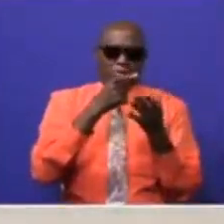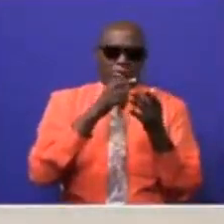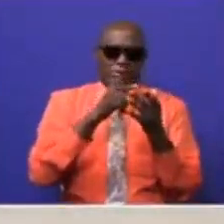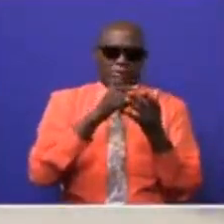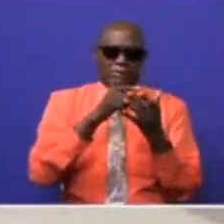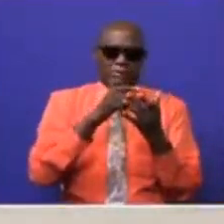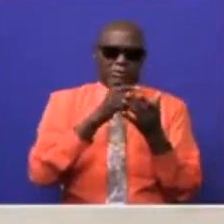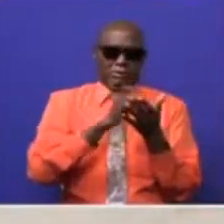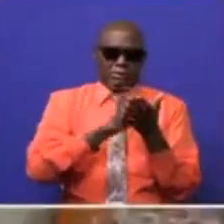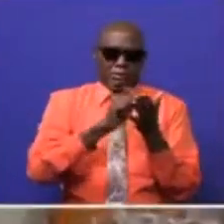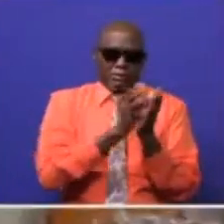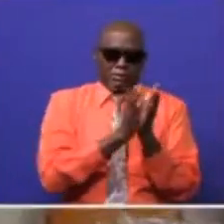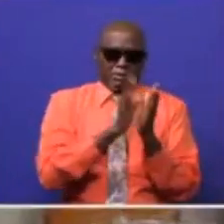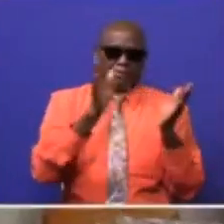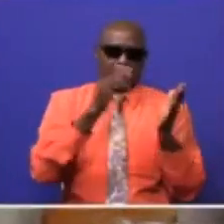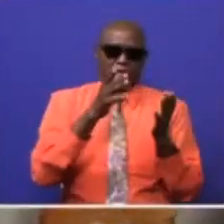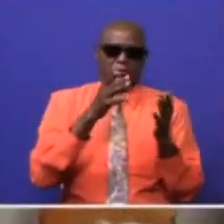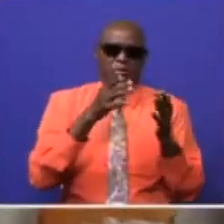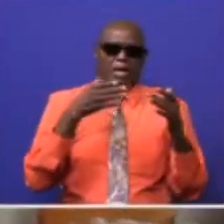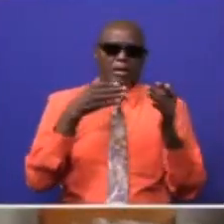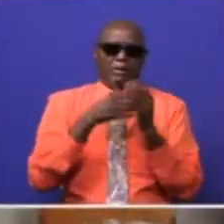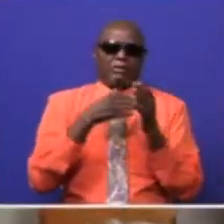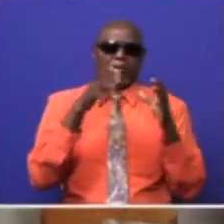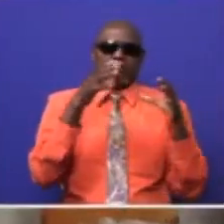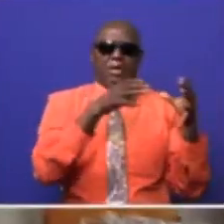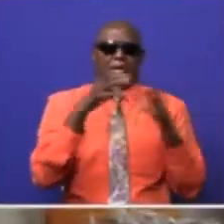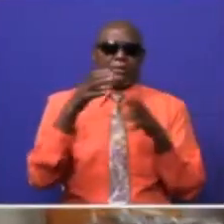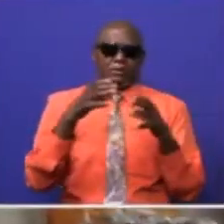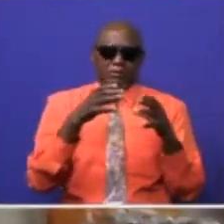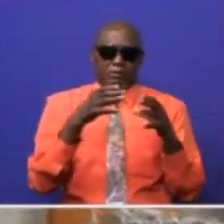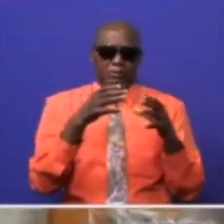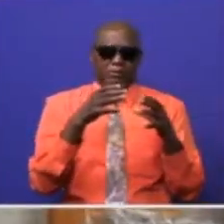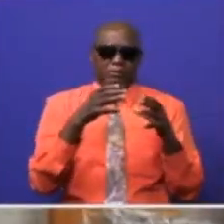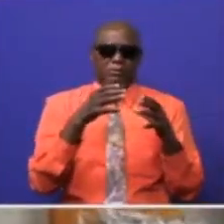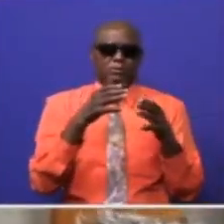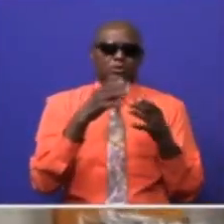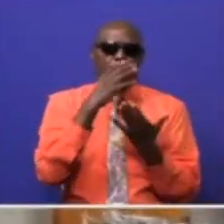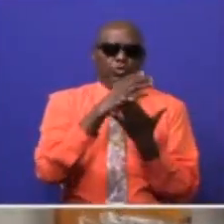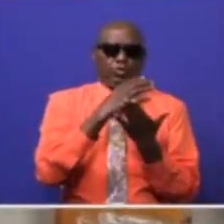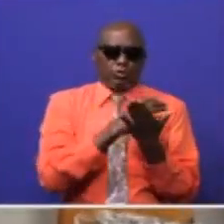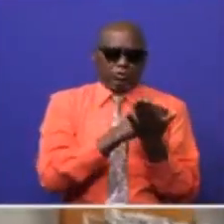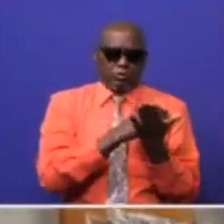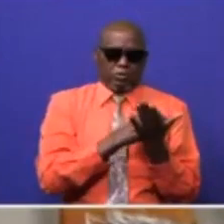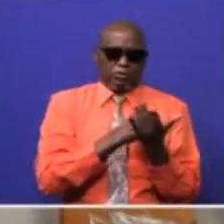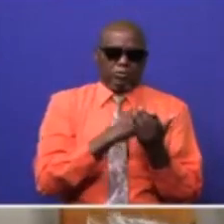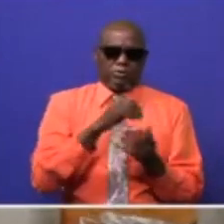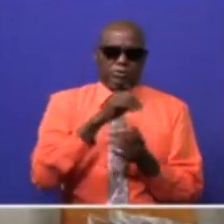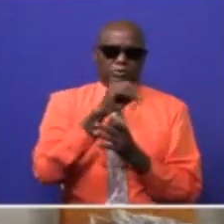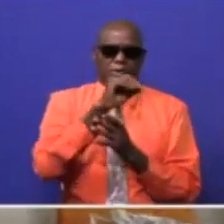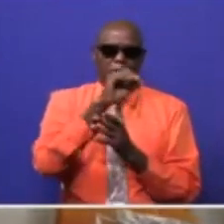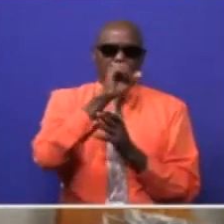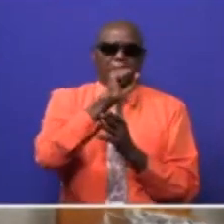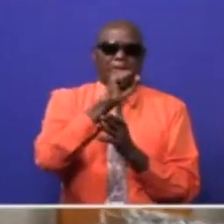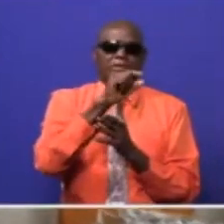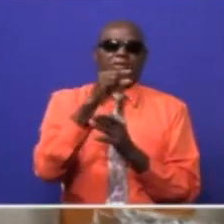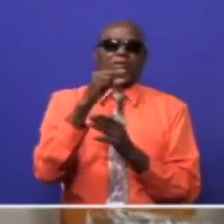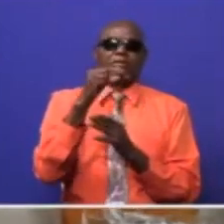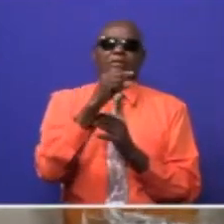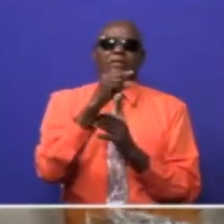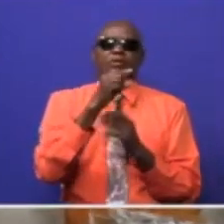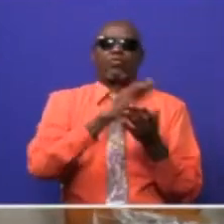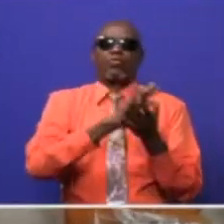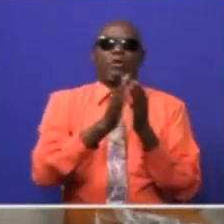the party's constitution. Niwezi jita SG bila kutumia the necessary route